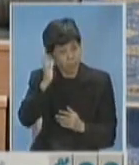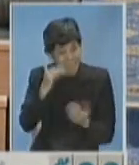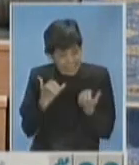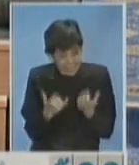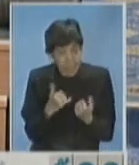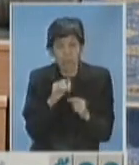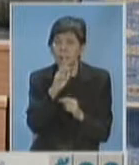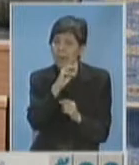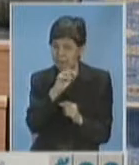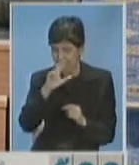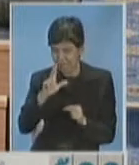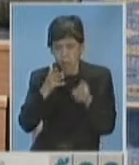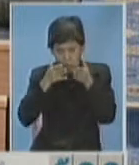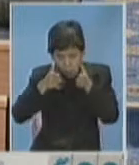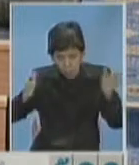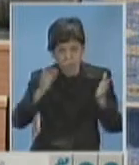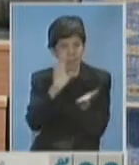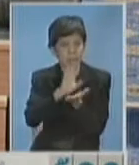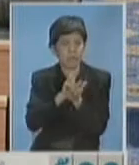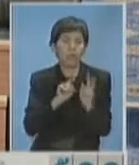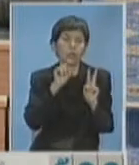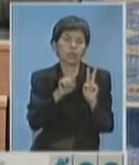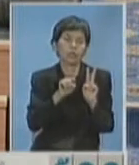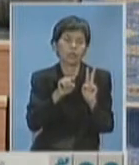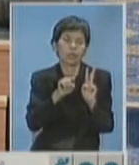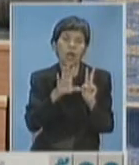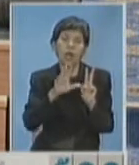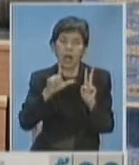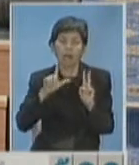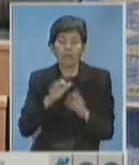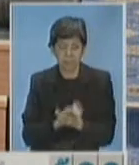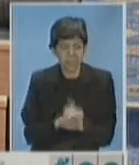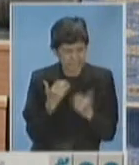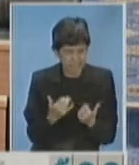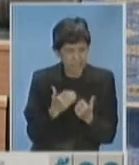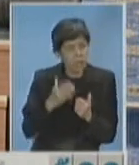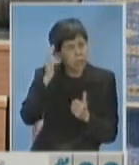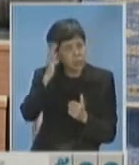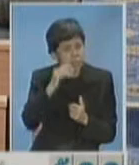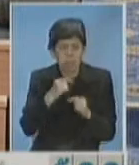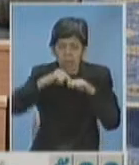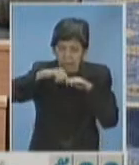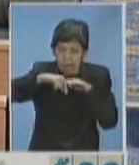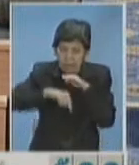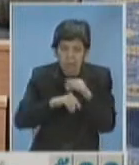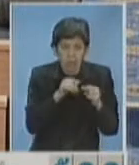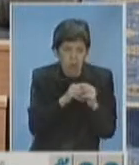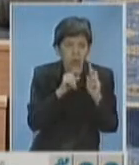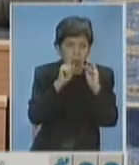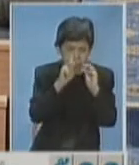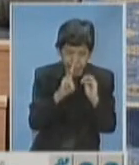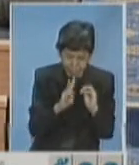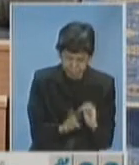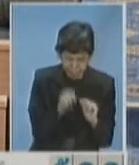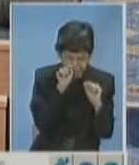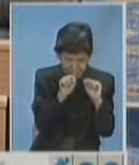กันอยู่เนี่ยคือมาตรา3เป็นภาพรวมของงบประมาณ 2.525 ล้านล้านบาทนะครับตอนนี้เนี่ยการอภิปรายเนี่ยล้วงลึกลงไปถึงรายมาตราซึ่ง